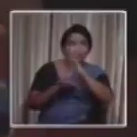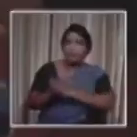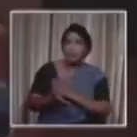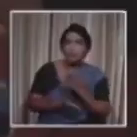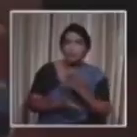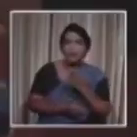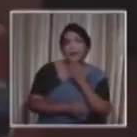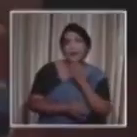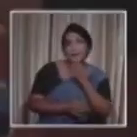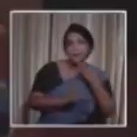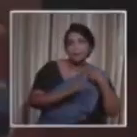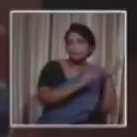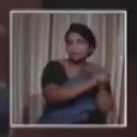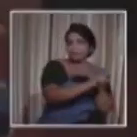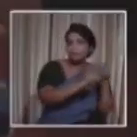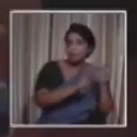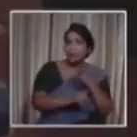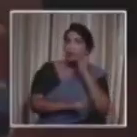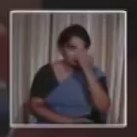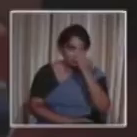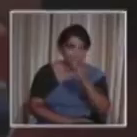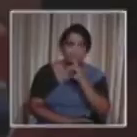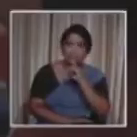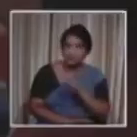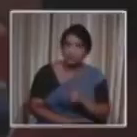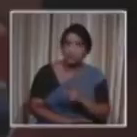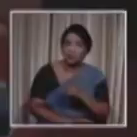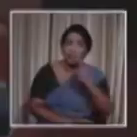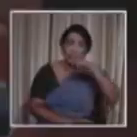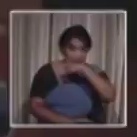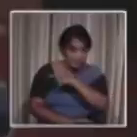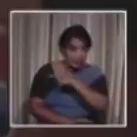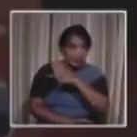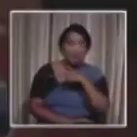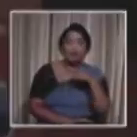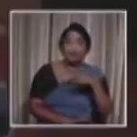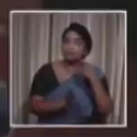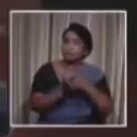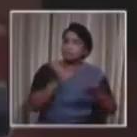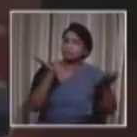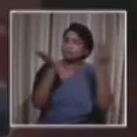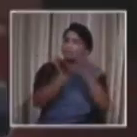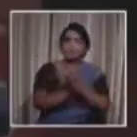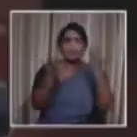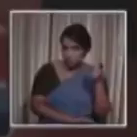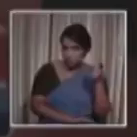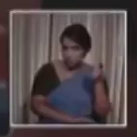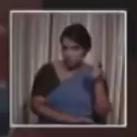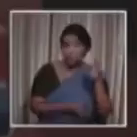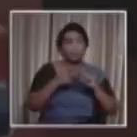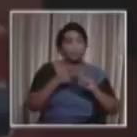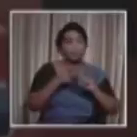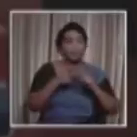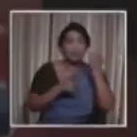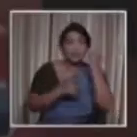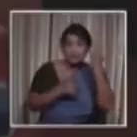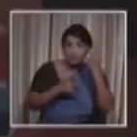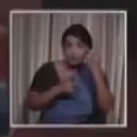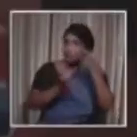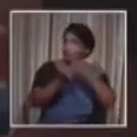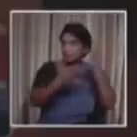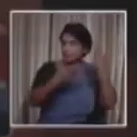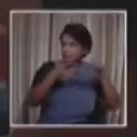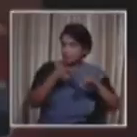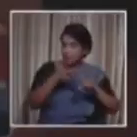කරලවත් ඇමරිකාව ෂේප් කරගෙන මේ වෙලාවේ මේ වැඩේ කරන්නකෝ කියලා." තායිලන්තයේ මේ වෙනකොට ගිවිසුම් ගත වෙලා තිබෙනවා රුසියාවත් එක්ක. සිංගප්පූරුව ගිවිසුම් ගත